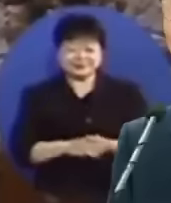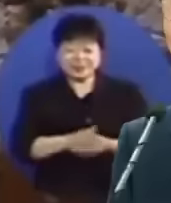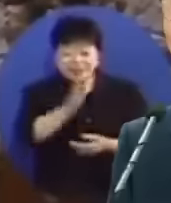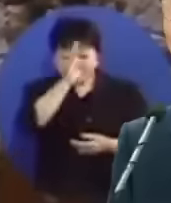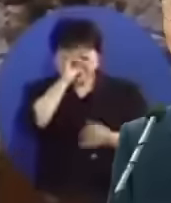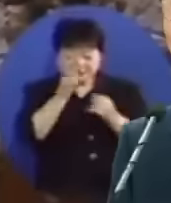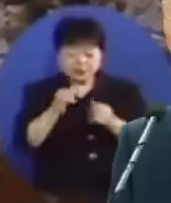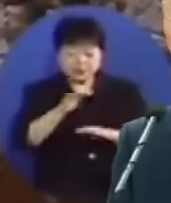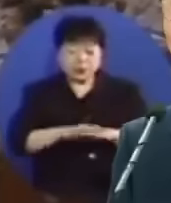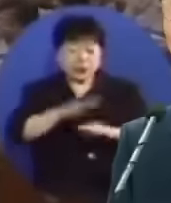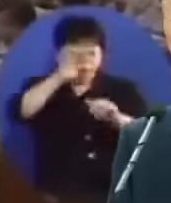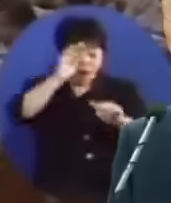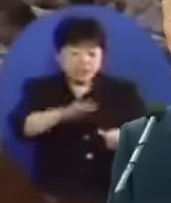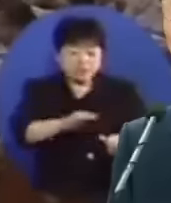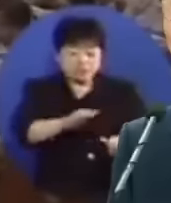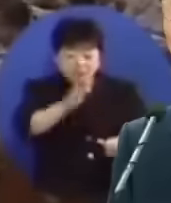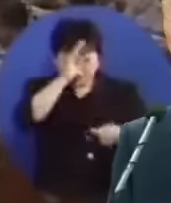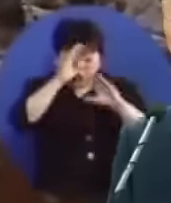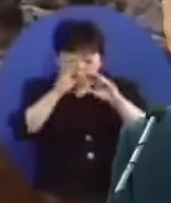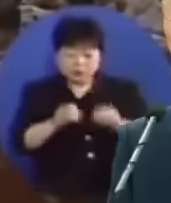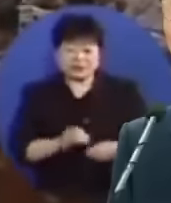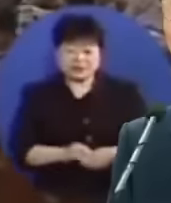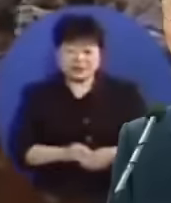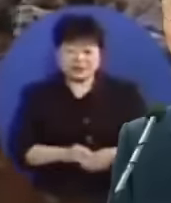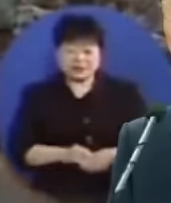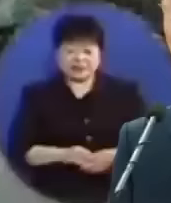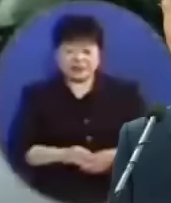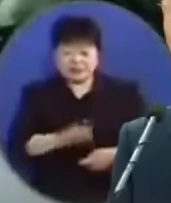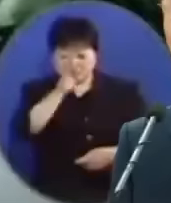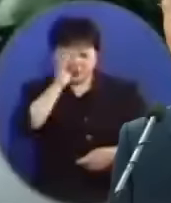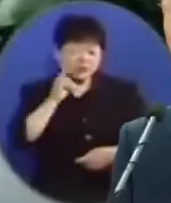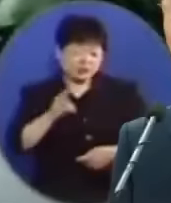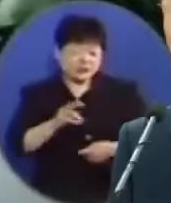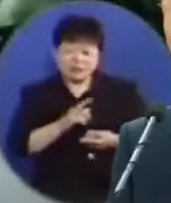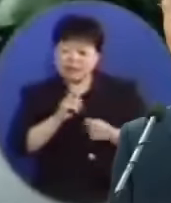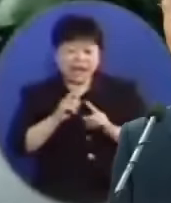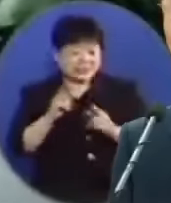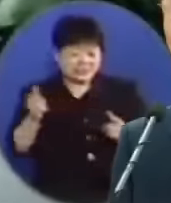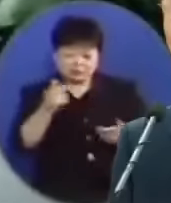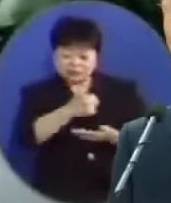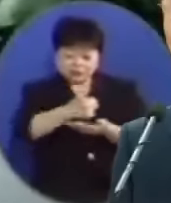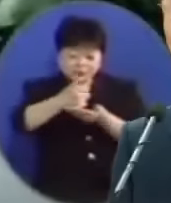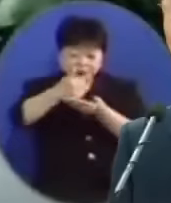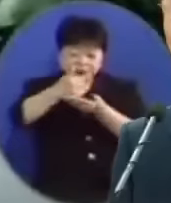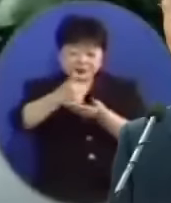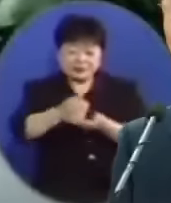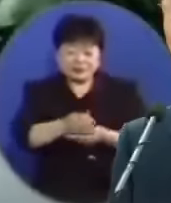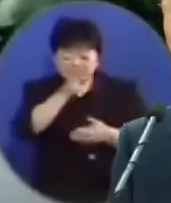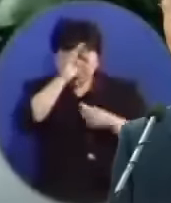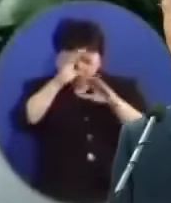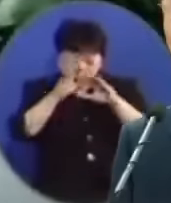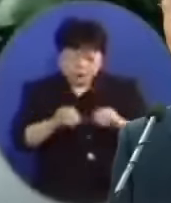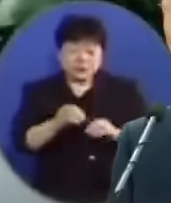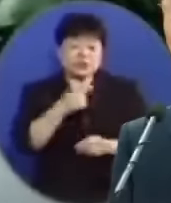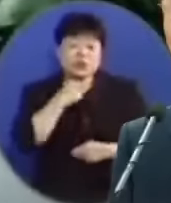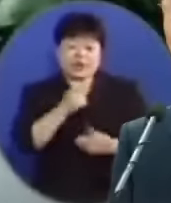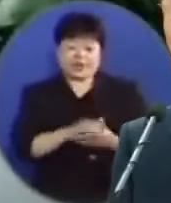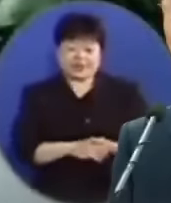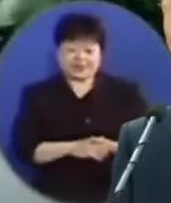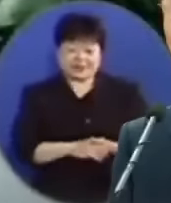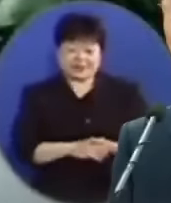병든 자에게 손을 얹으면 낫는다고 말했지 병이 중해진다고 말 안 했었습니다. 주님은 병 고치기를 정말로 원하시는